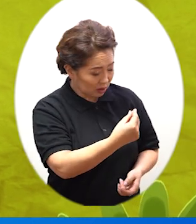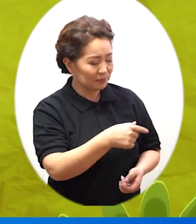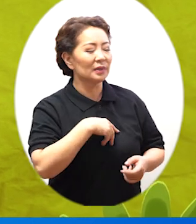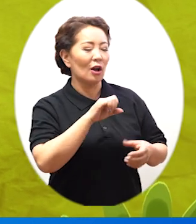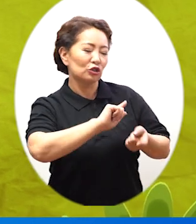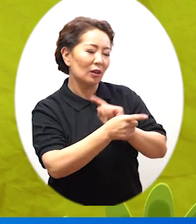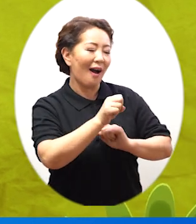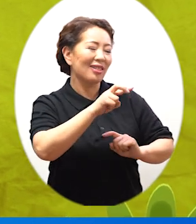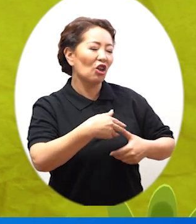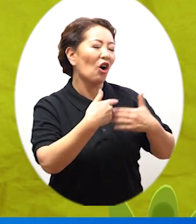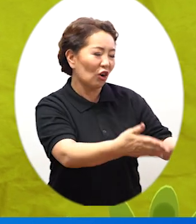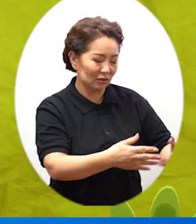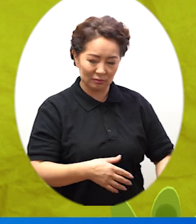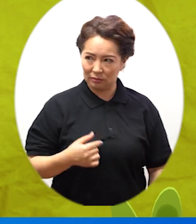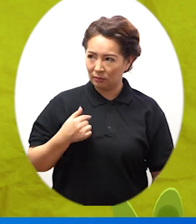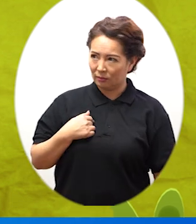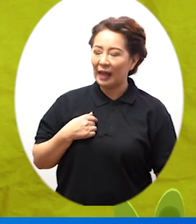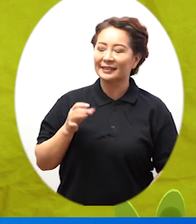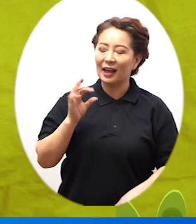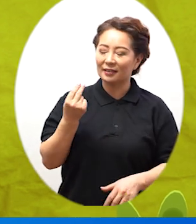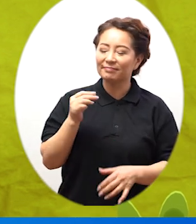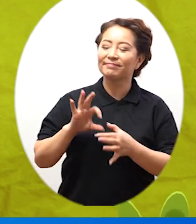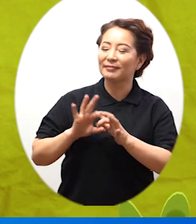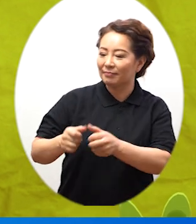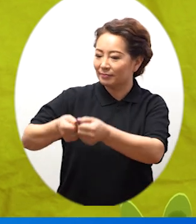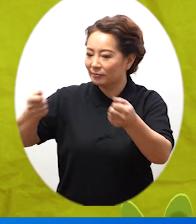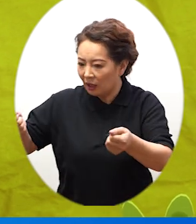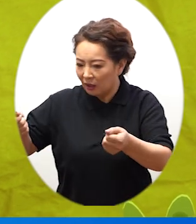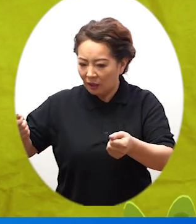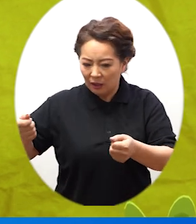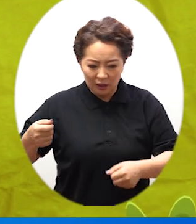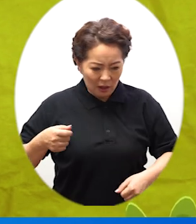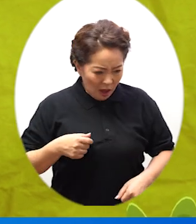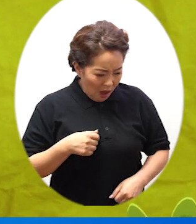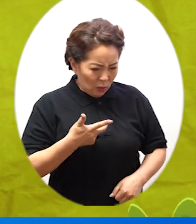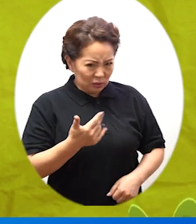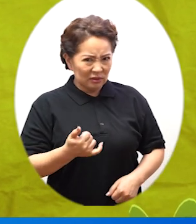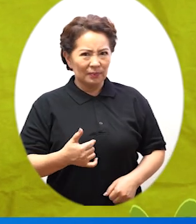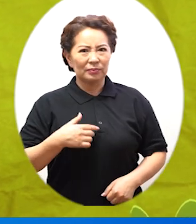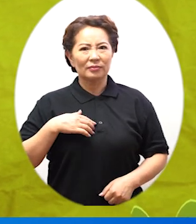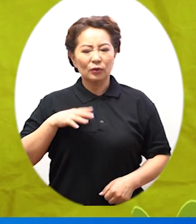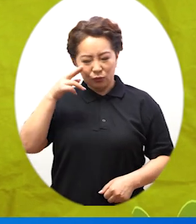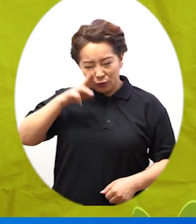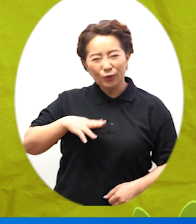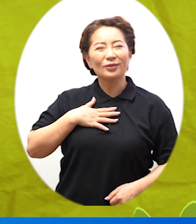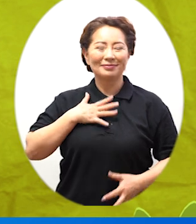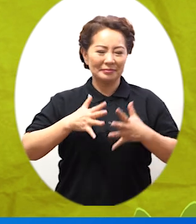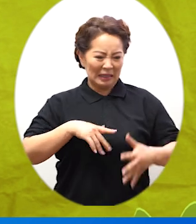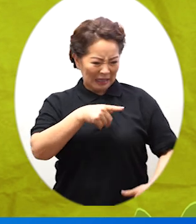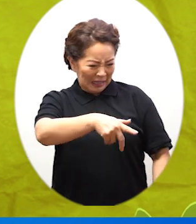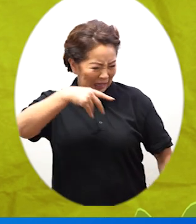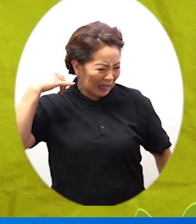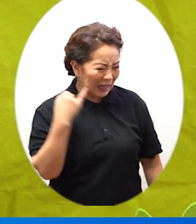можгор дуртай үзүүлсэнд үнс байвгин. Ийм гайтай юм байдаг. Хүний алт мөнгийг үзнэ гэсээр